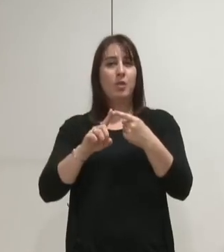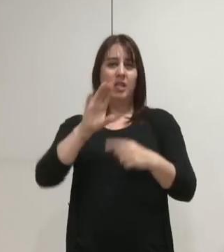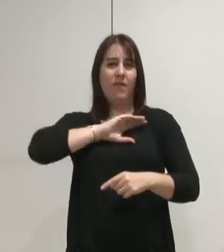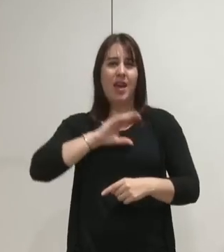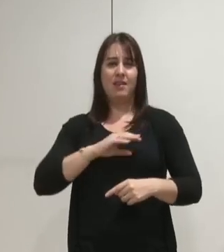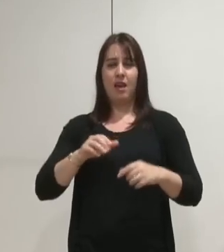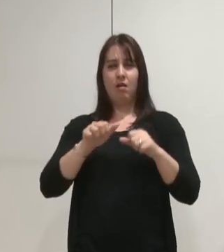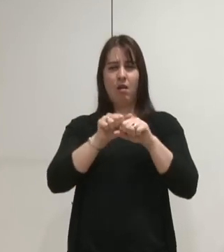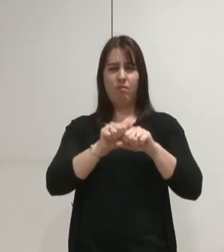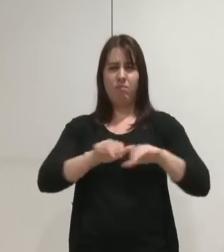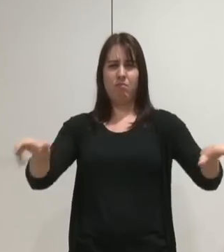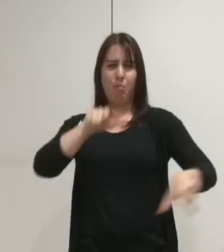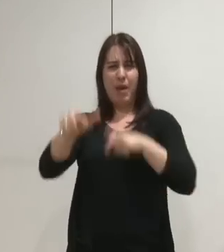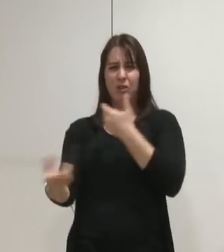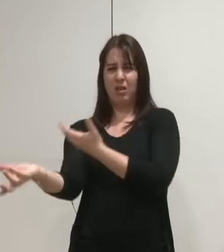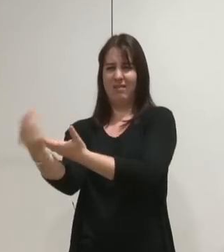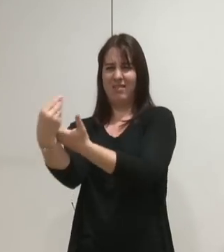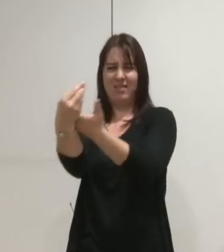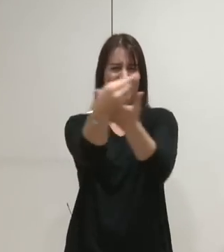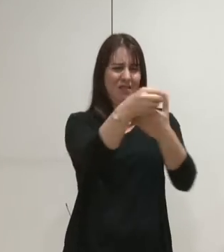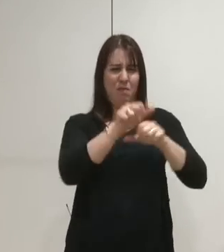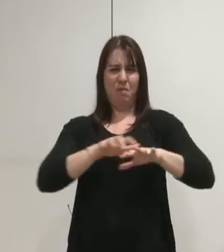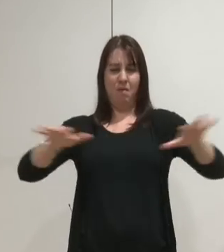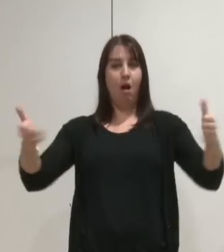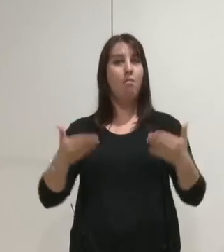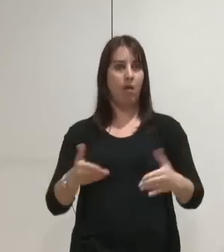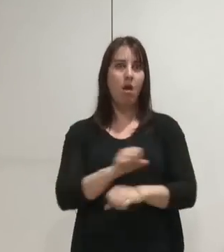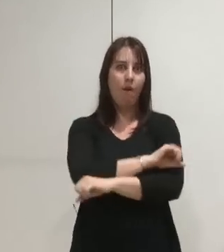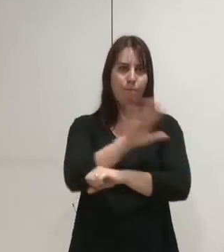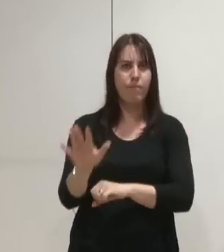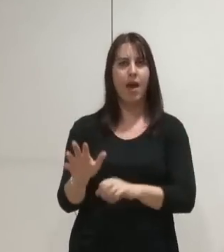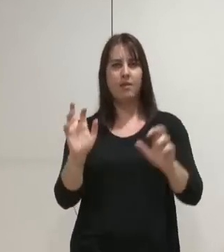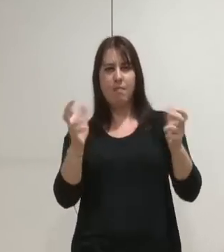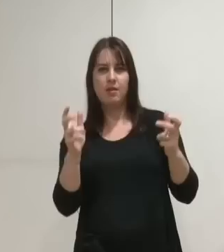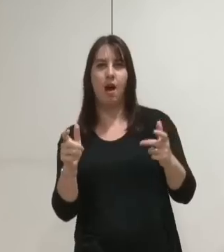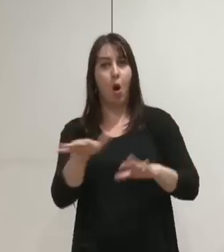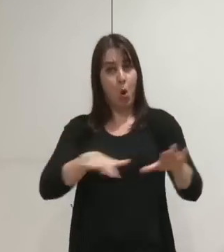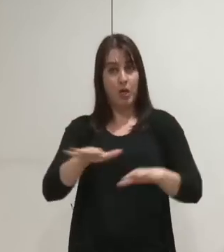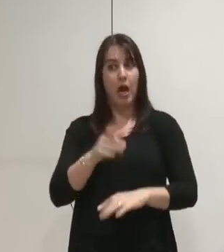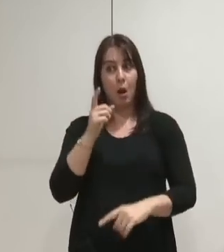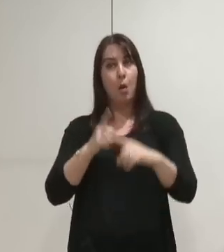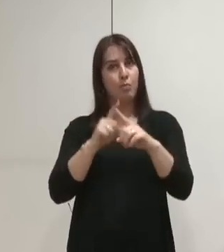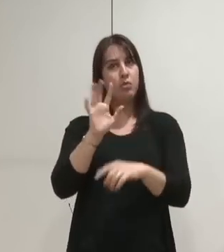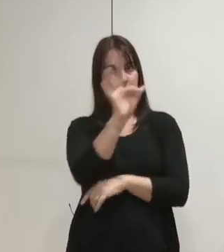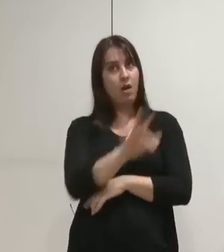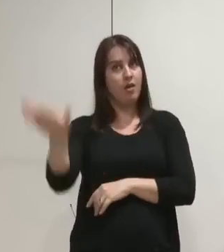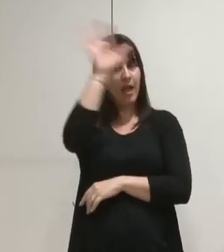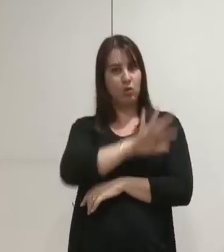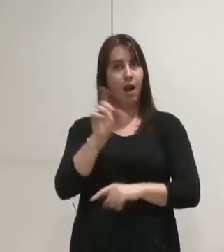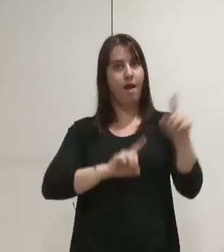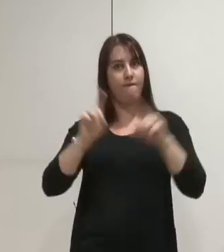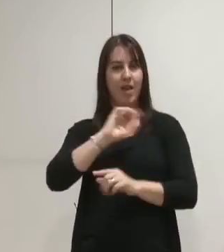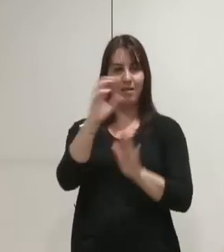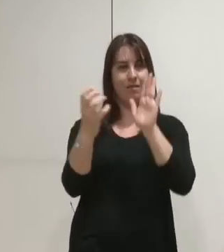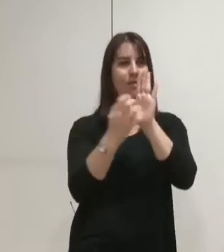large possible cette fête on en parle déjà beaucoup en ville dans la presse dans les médias locaux bien sûr mais aussi dans la presse nationale comme dans le